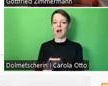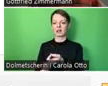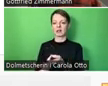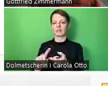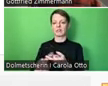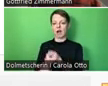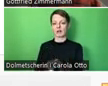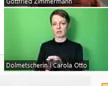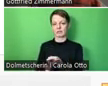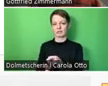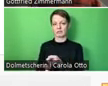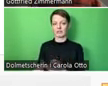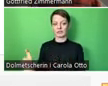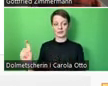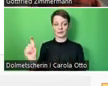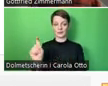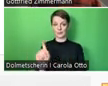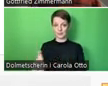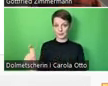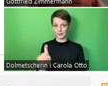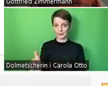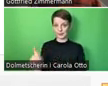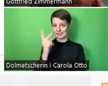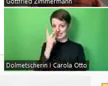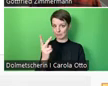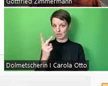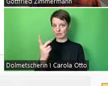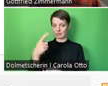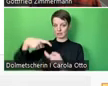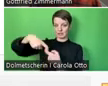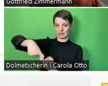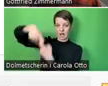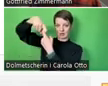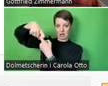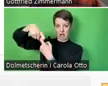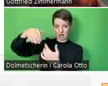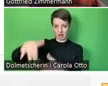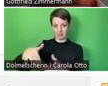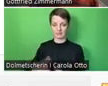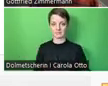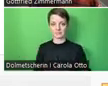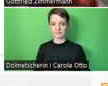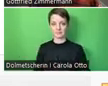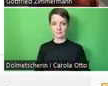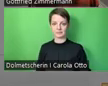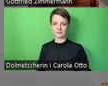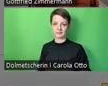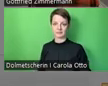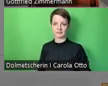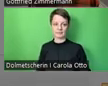gehe, das markiere, dann sieht man an einer Stelle im Text einen Anker. Ja.